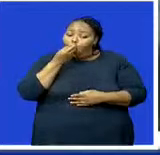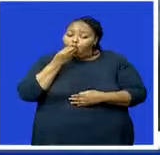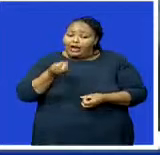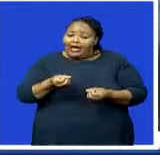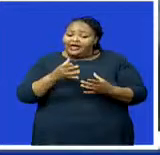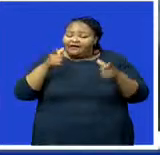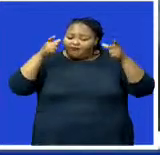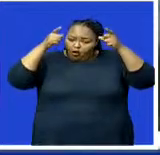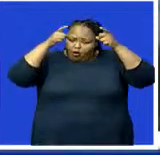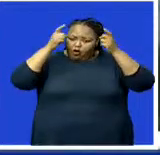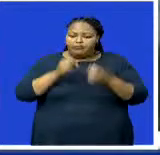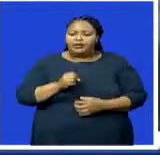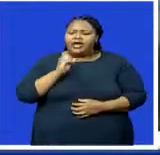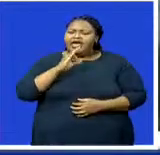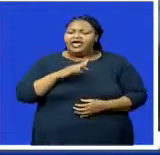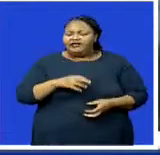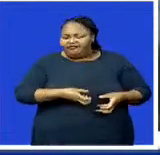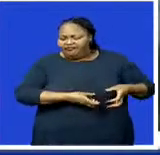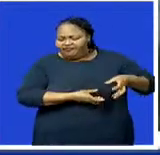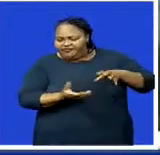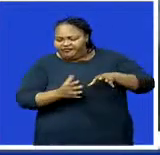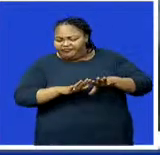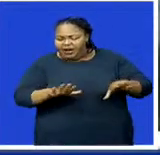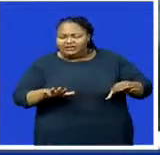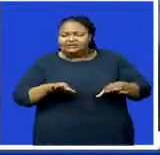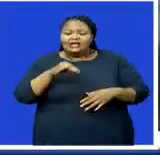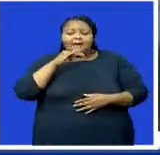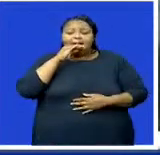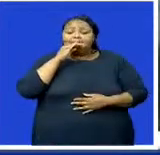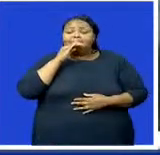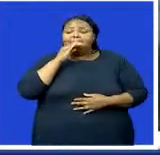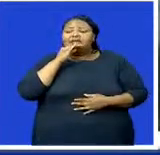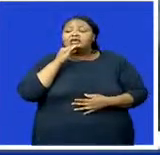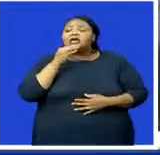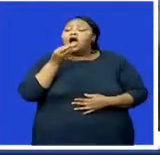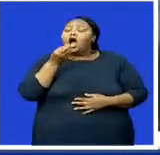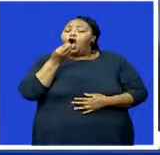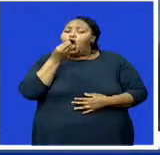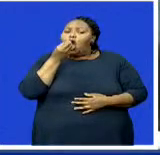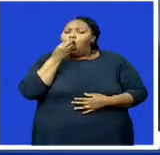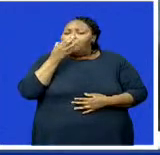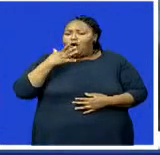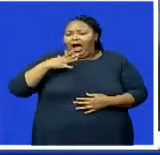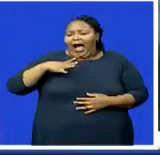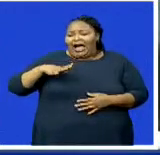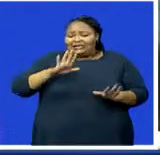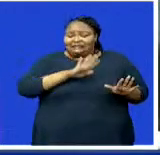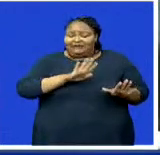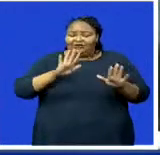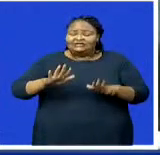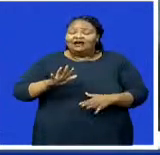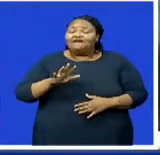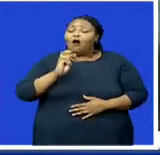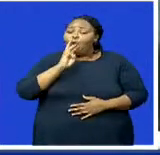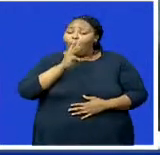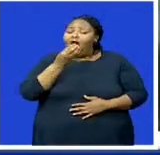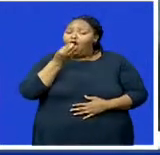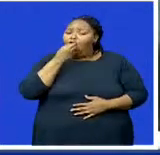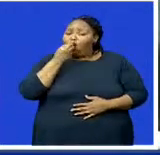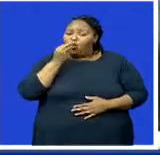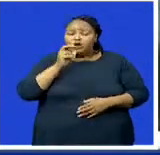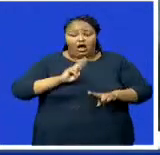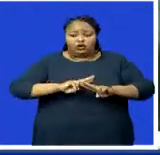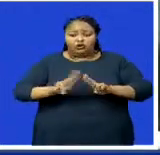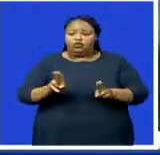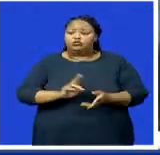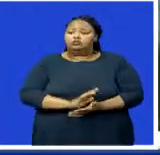kudla tinye letinemandla kulesinye isikhathi kudlele letindvuna kanzi lokunenge kudla nalokunemsoco kufuna